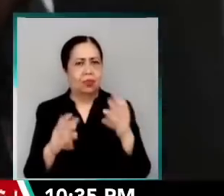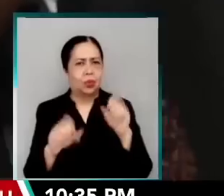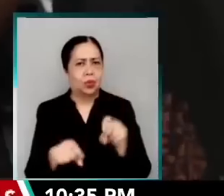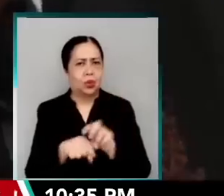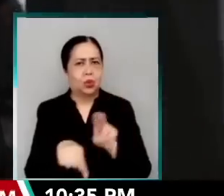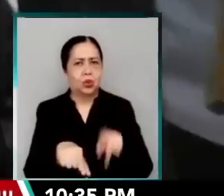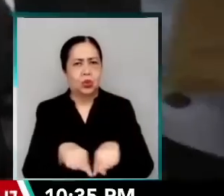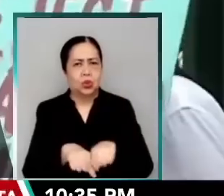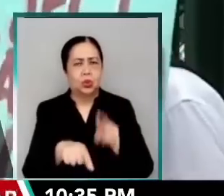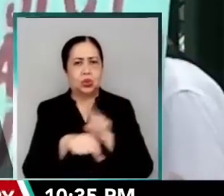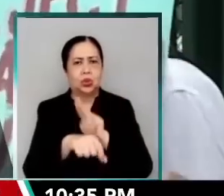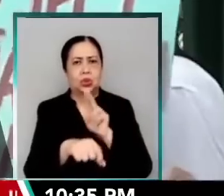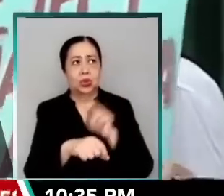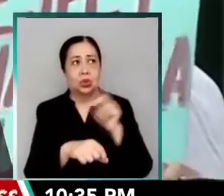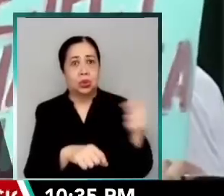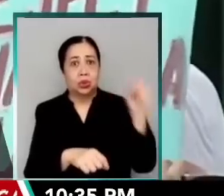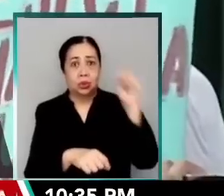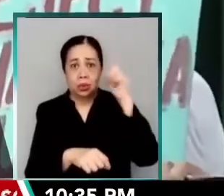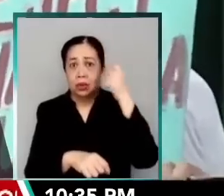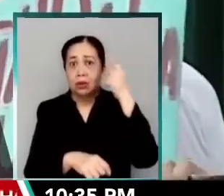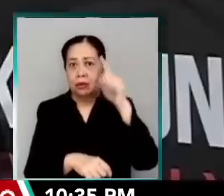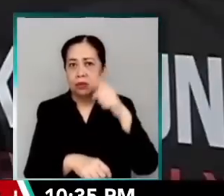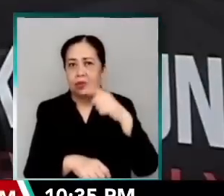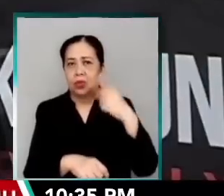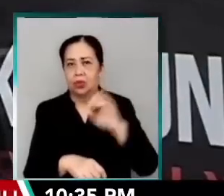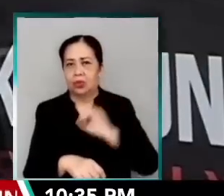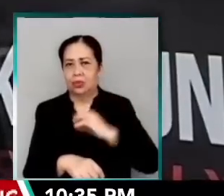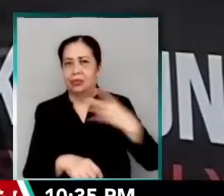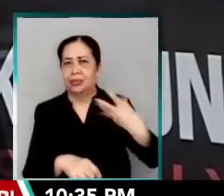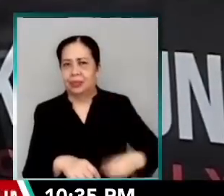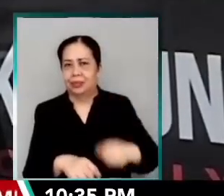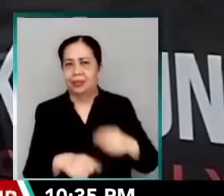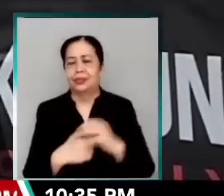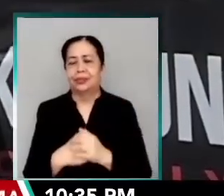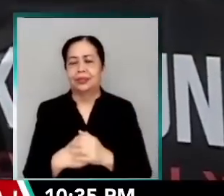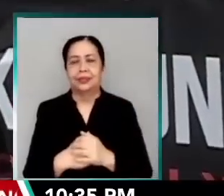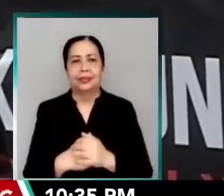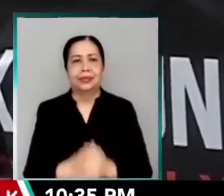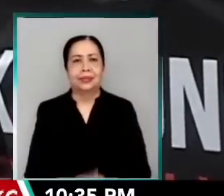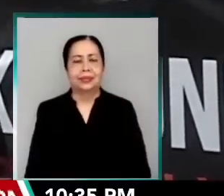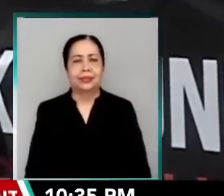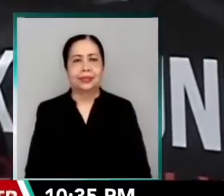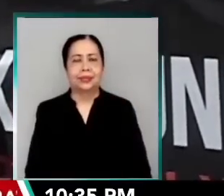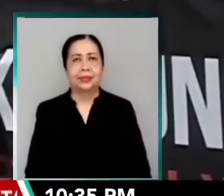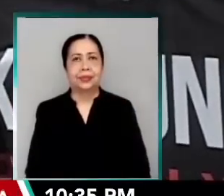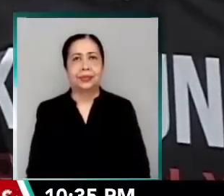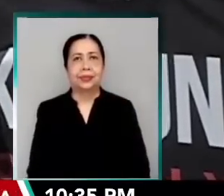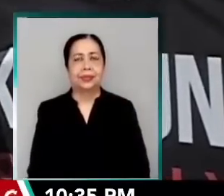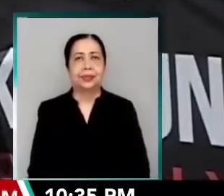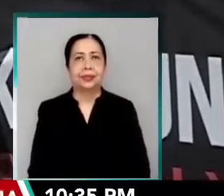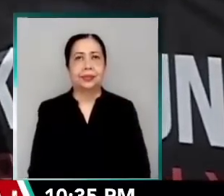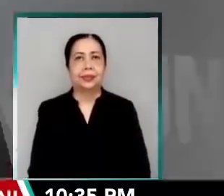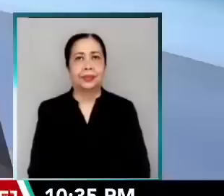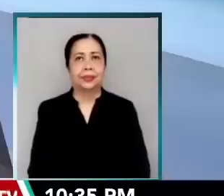mga nasa kapangyarihan para sa pansariling interes. Mav Gonzalez, nagbabalita para sa GMA Integrated News.